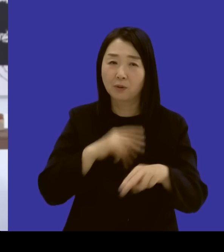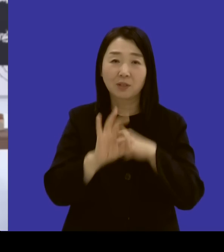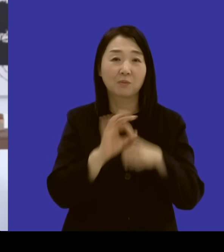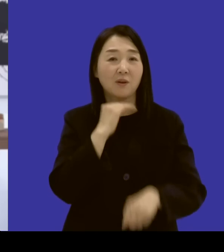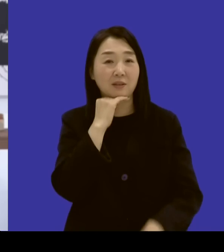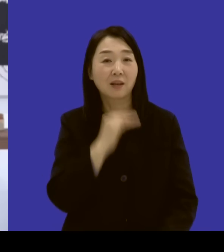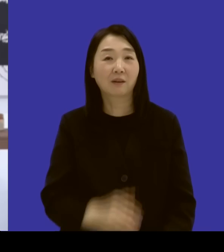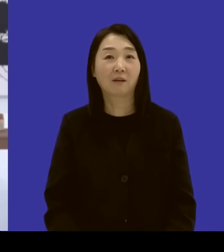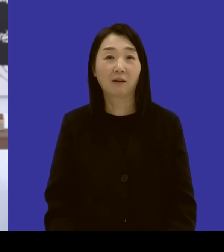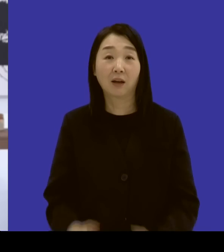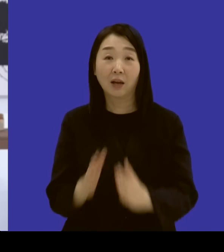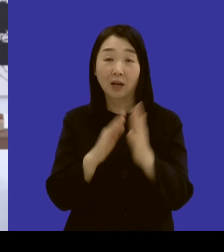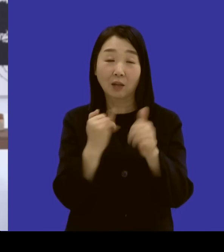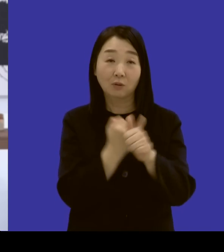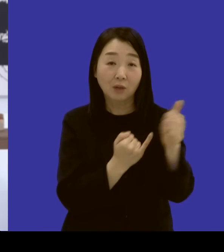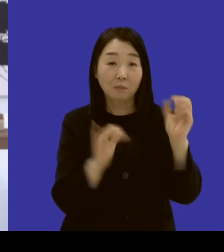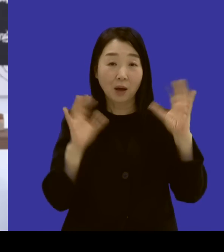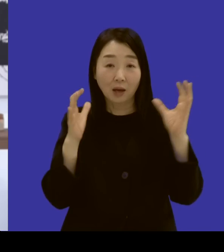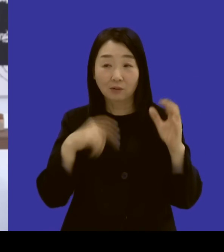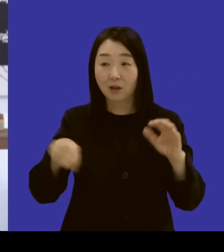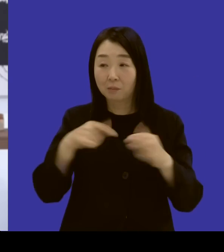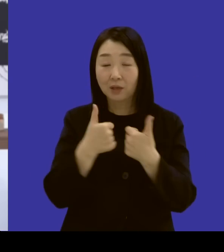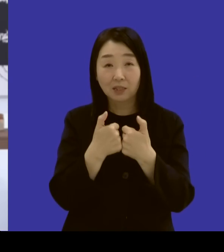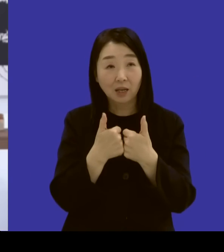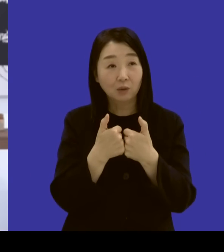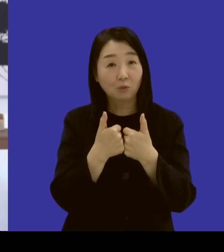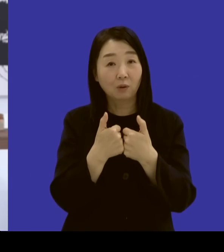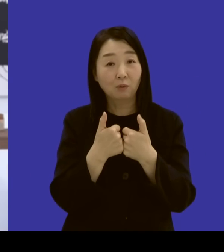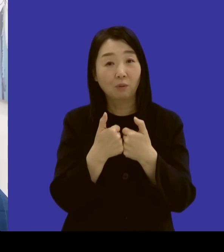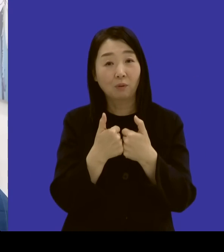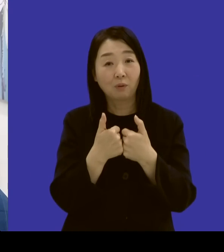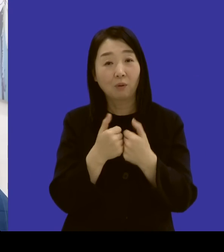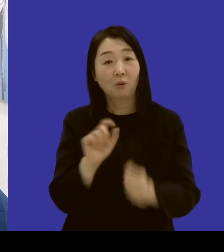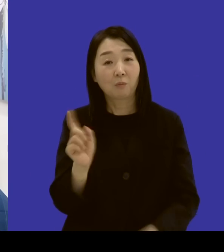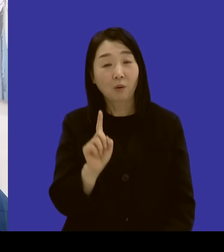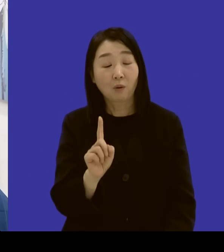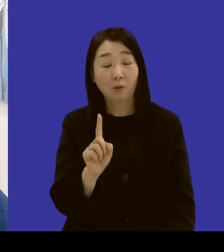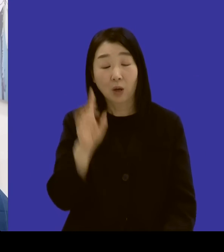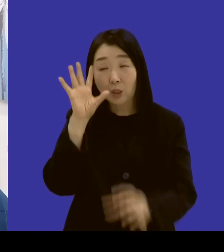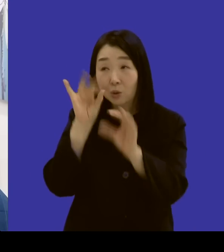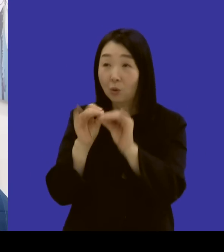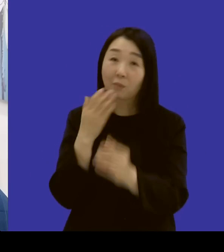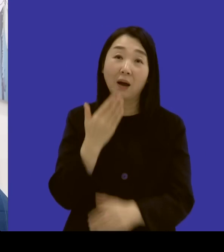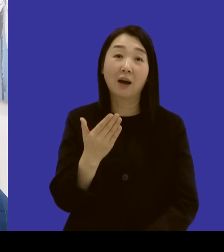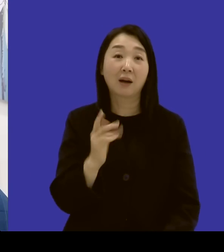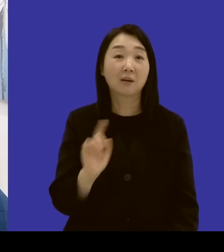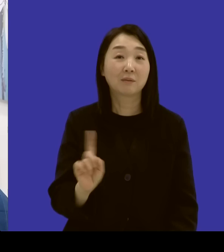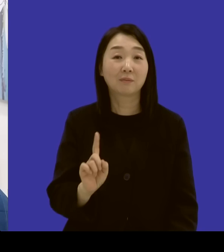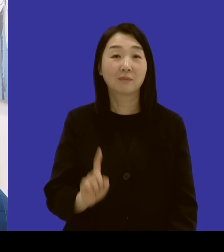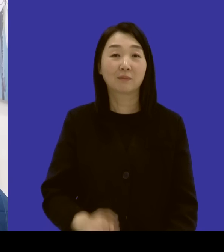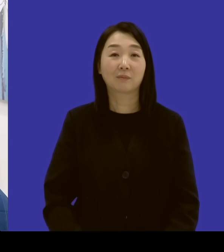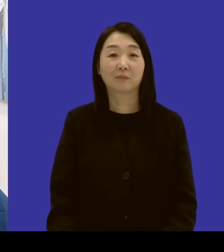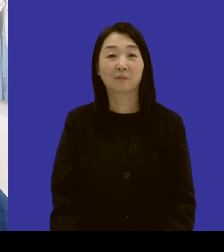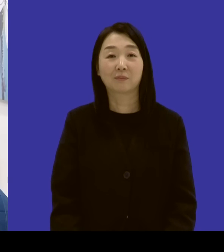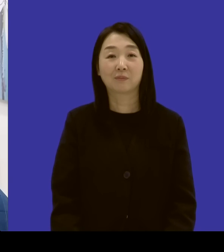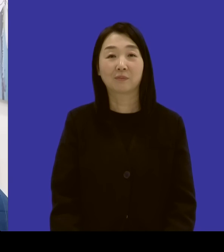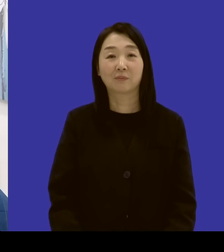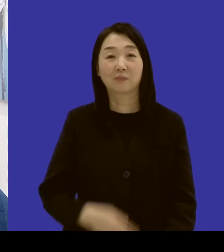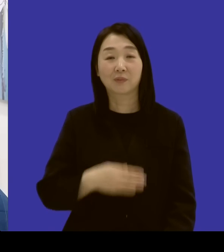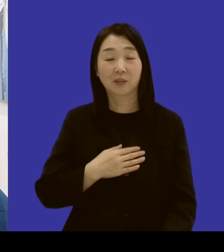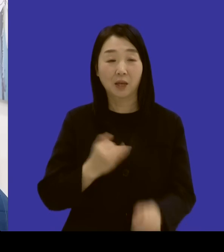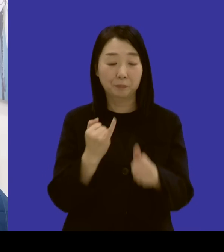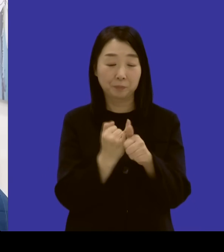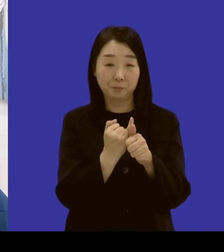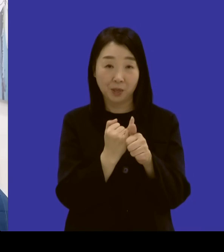근데 그거를 가족들, 남편, 아이들과 같이 상의도 하고 동의를 구하신 거예요? 그러니까 제가 결혼을